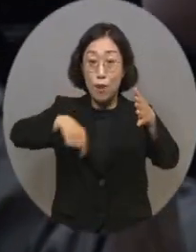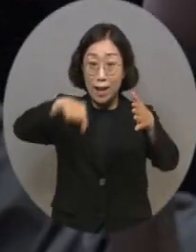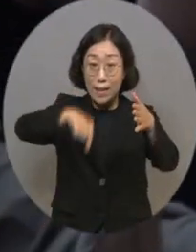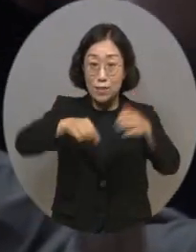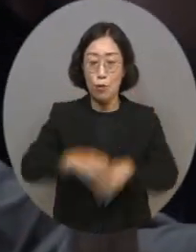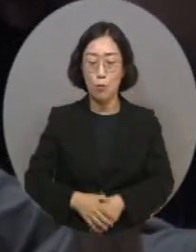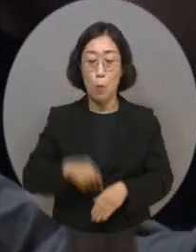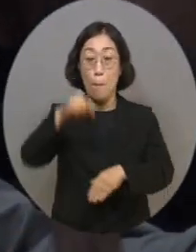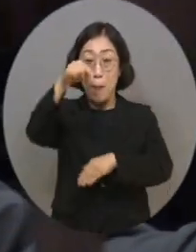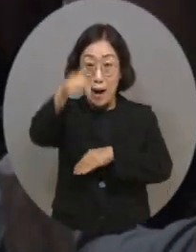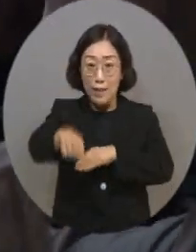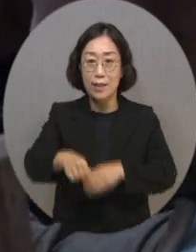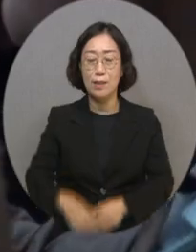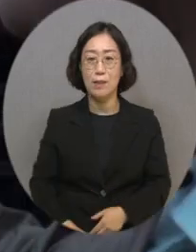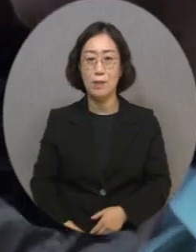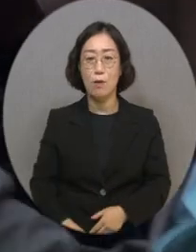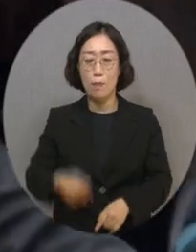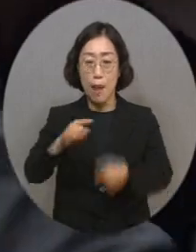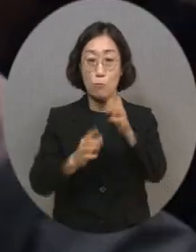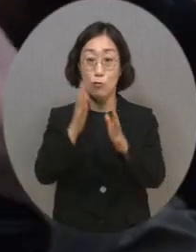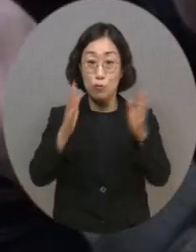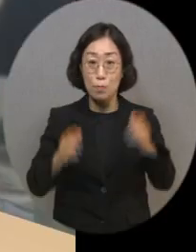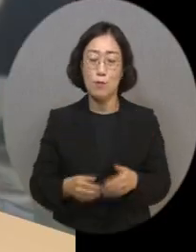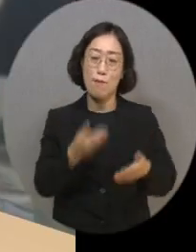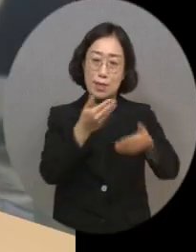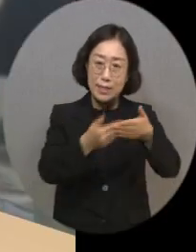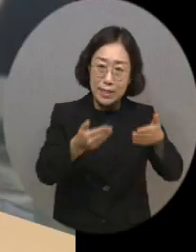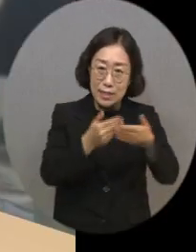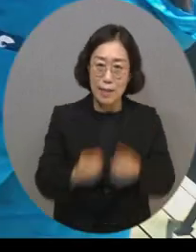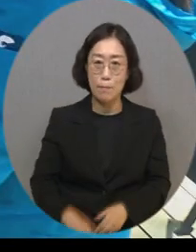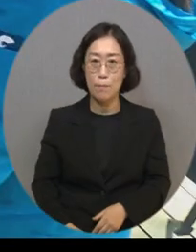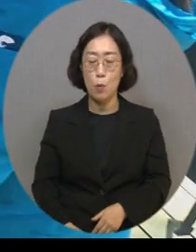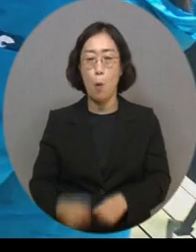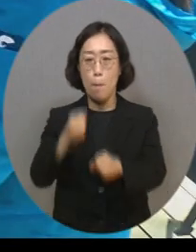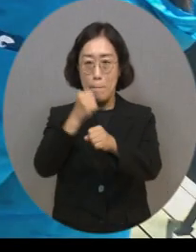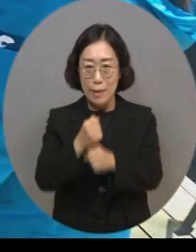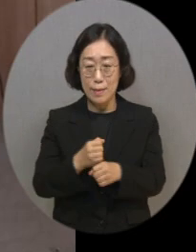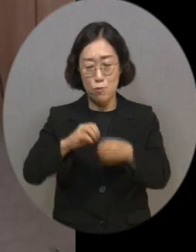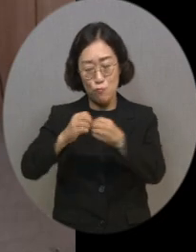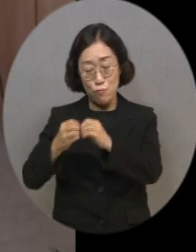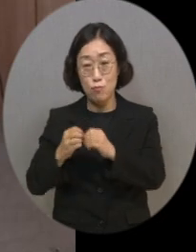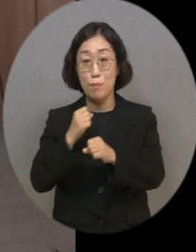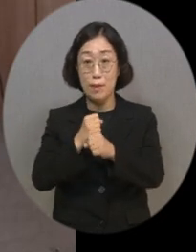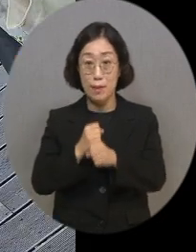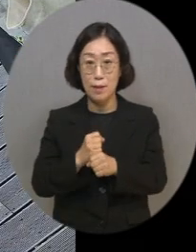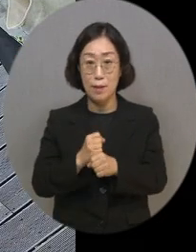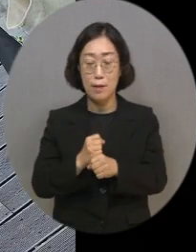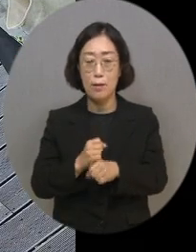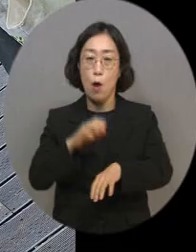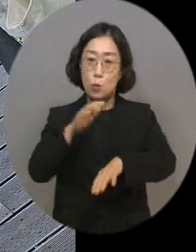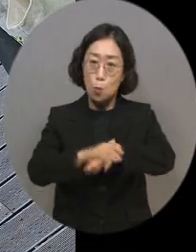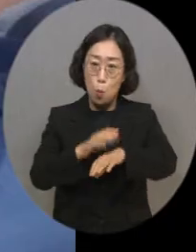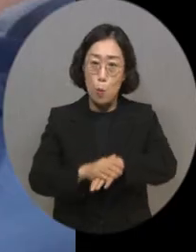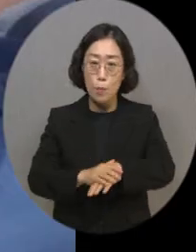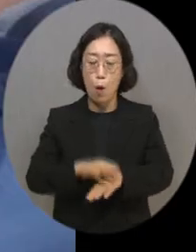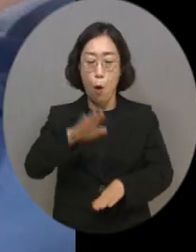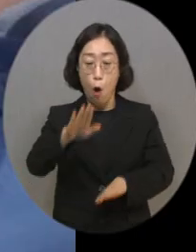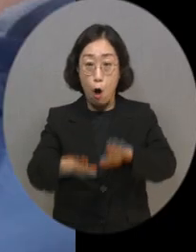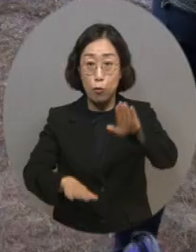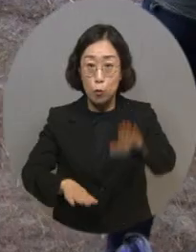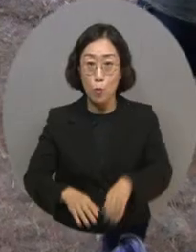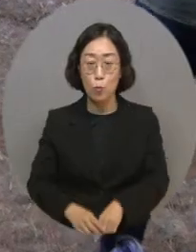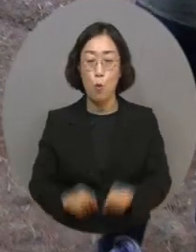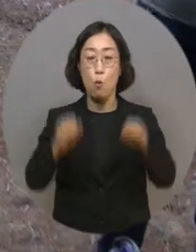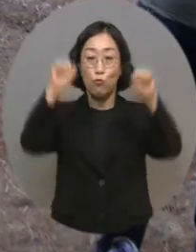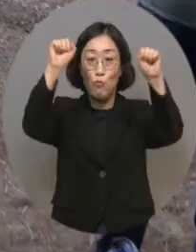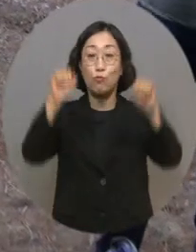때로는 마당에서, 숲에서 그림으로, 작품 만들기로, 촉각으로 걷기도 하고